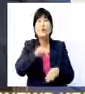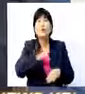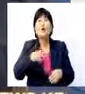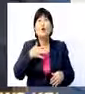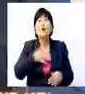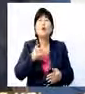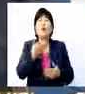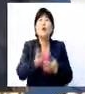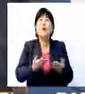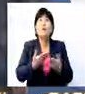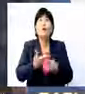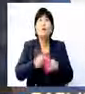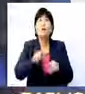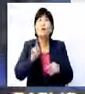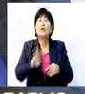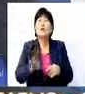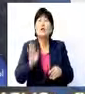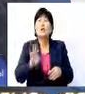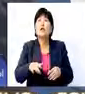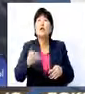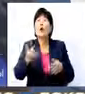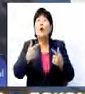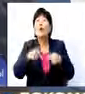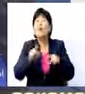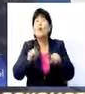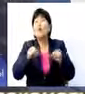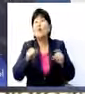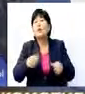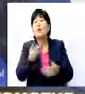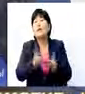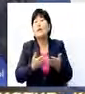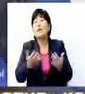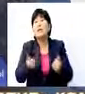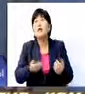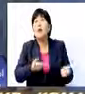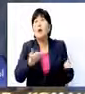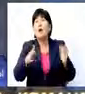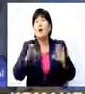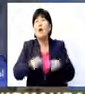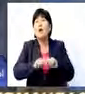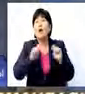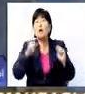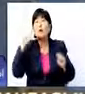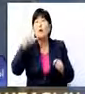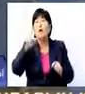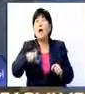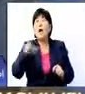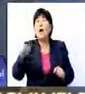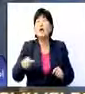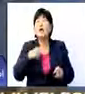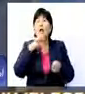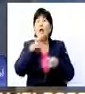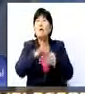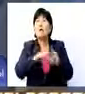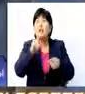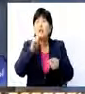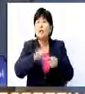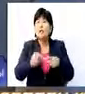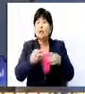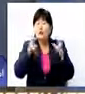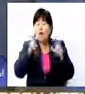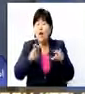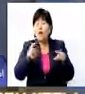толғандырған мәселелер бойынша осы жерге келіп, құзырлы органдардан құқықтық кеңес ала алады. Қабылдау орталығын ашудағы мақсат азаматтардың арыз шағымдарын жедел түрде